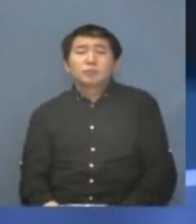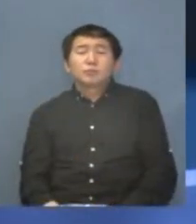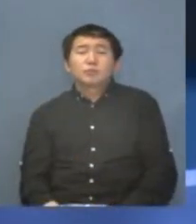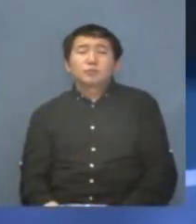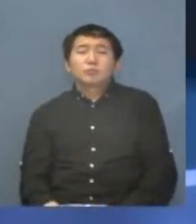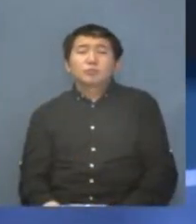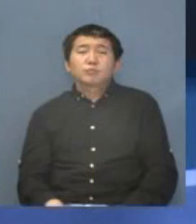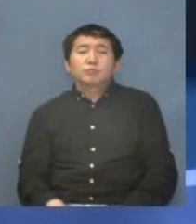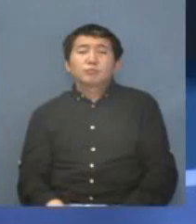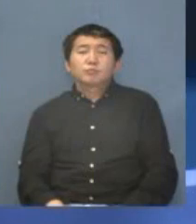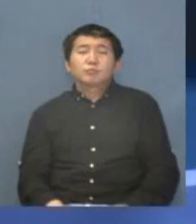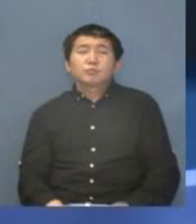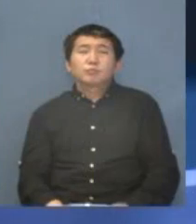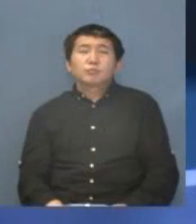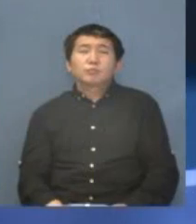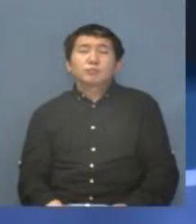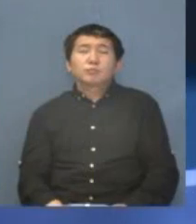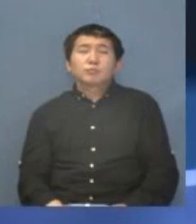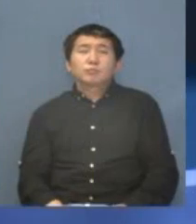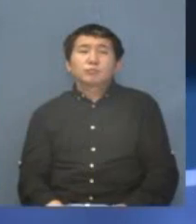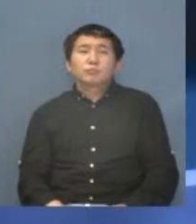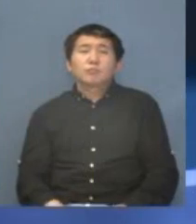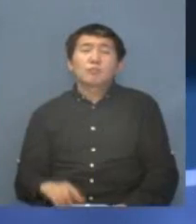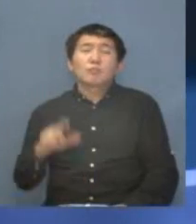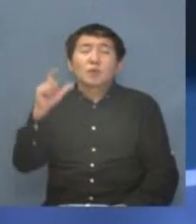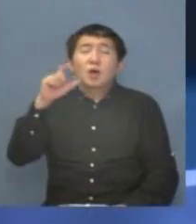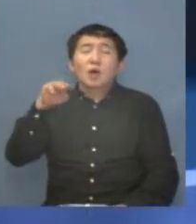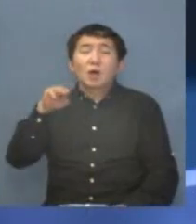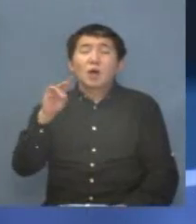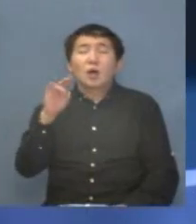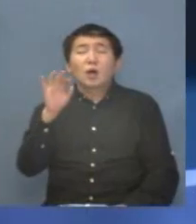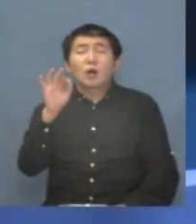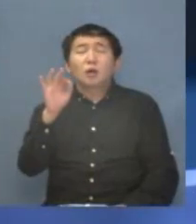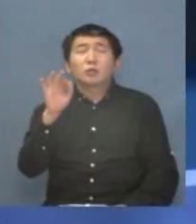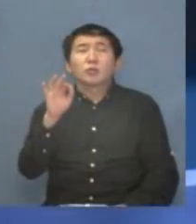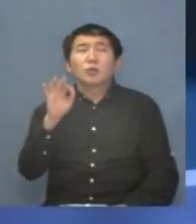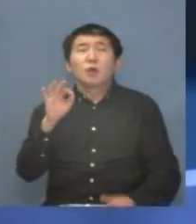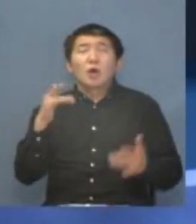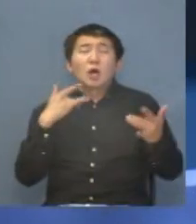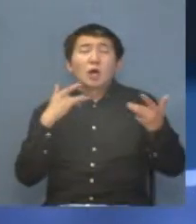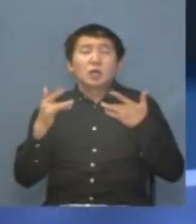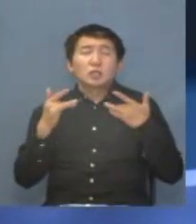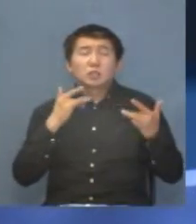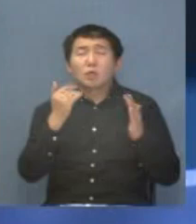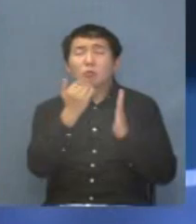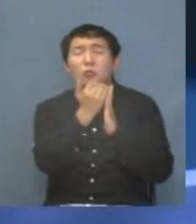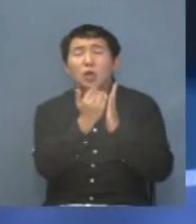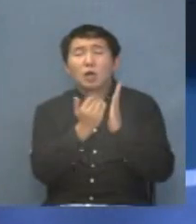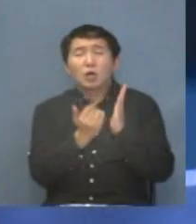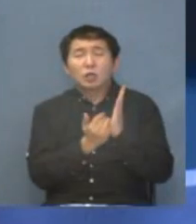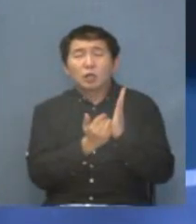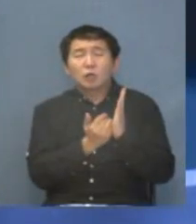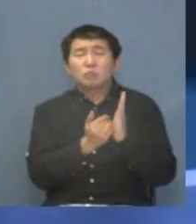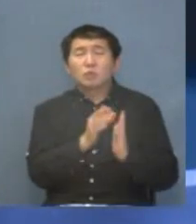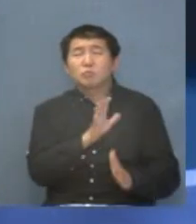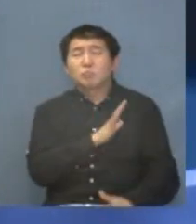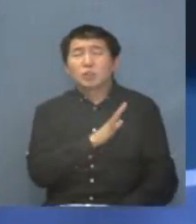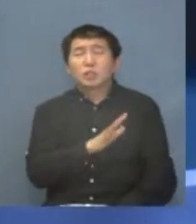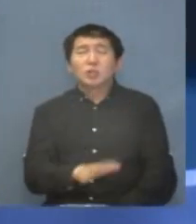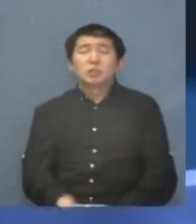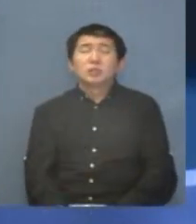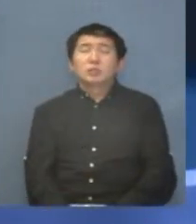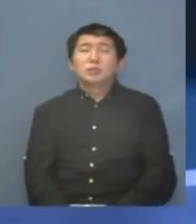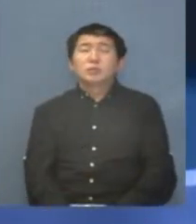көрме ұйымдастырылды. Сонымен қатар этно-фольклорлық ансамбльдің орындауындағы концерттік бағдарлама қатысушыларды рухани